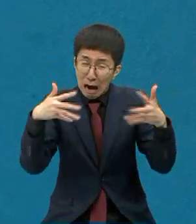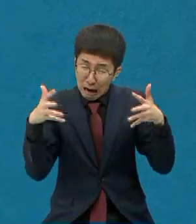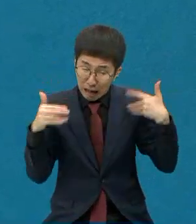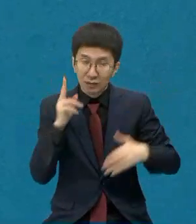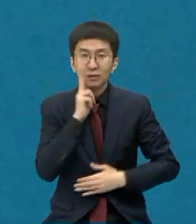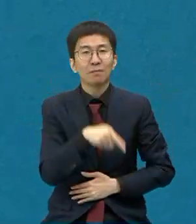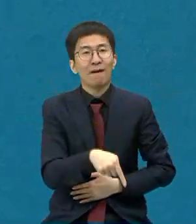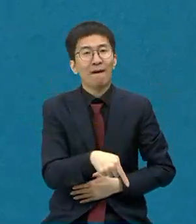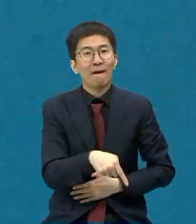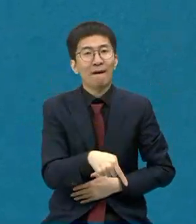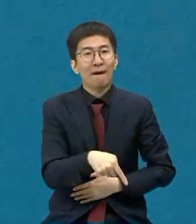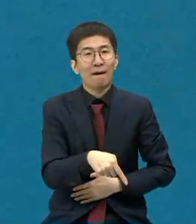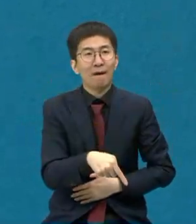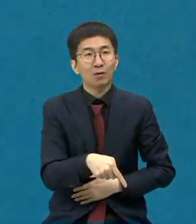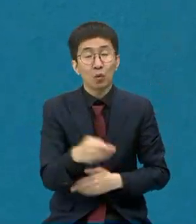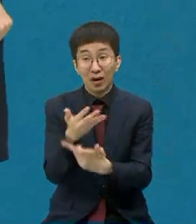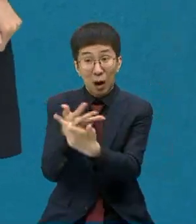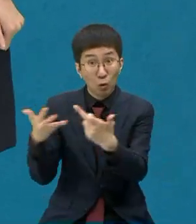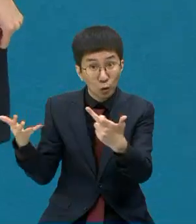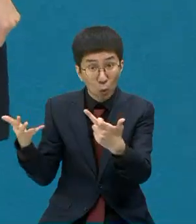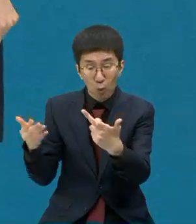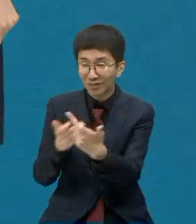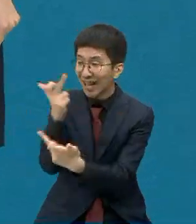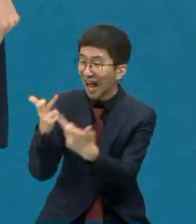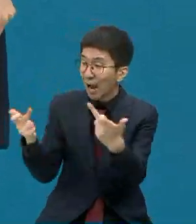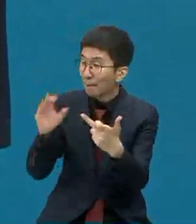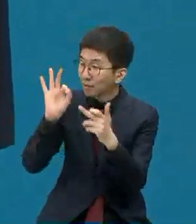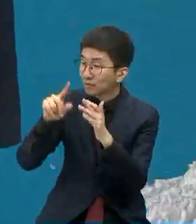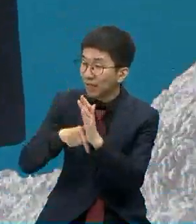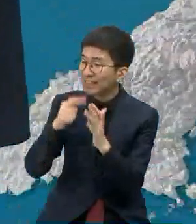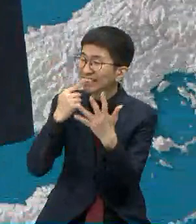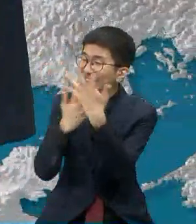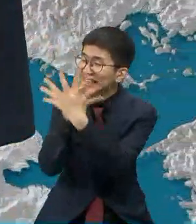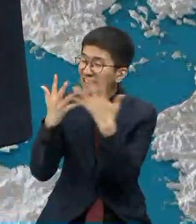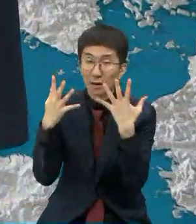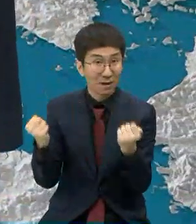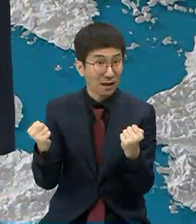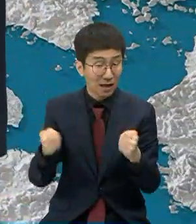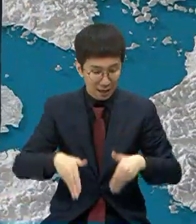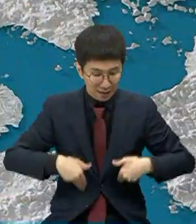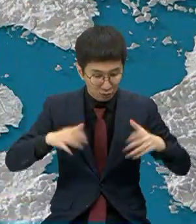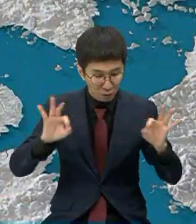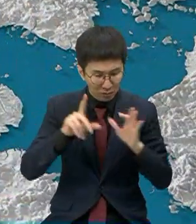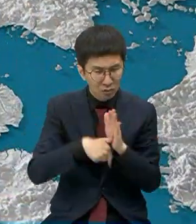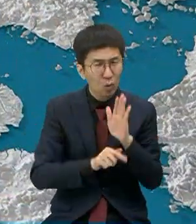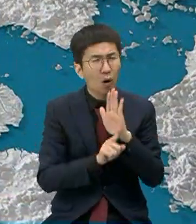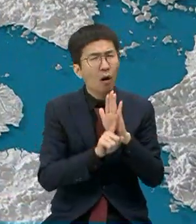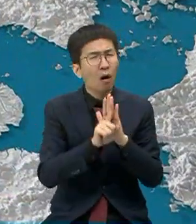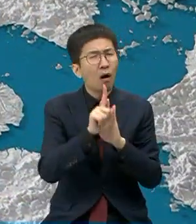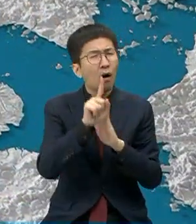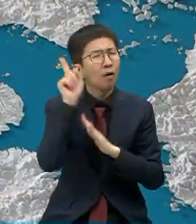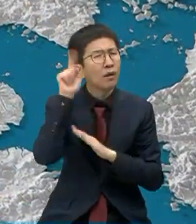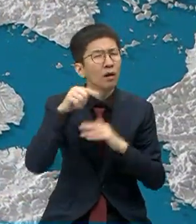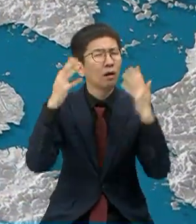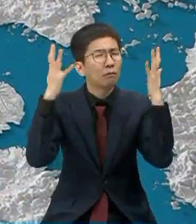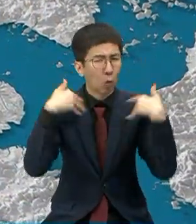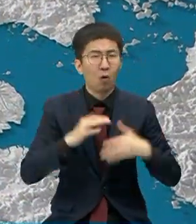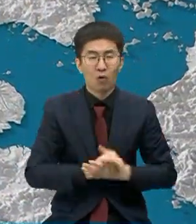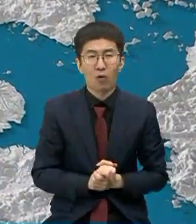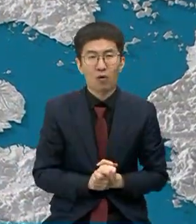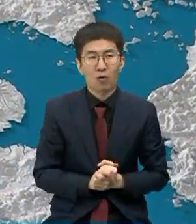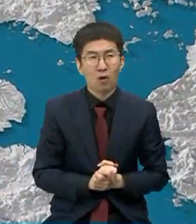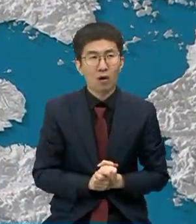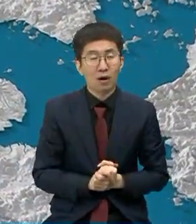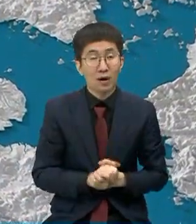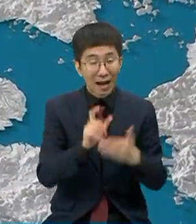불겠습니다. 또 강원 산지에는 안개까지 짙게 끼겠습니다. 남부지방은 내일도 늦더위가 이어지겠습니다. 아침까지는